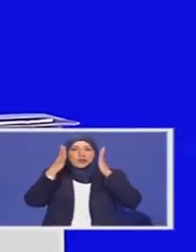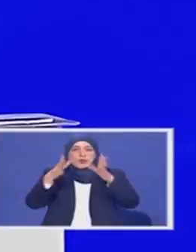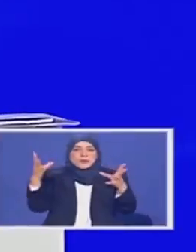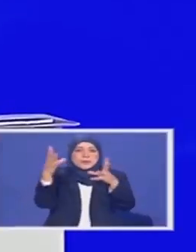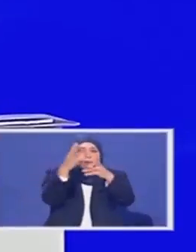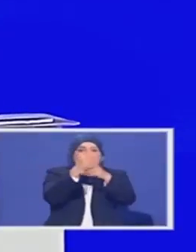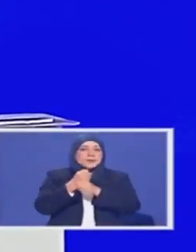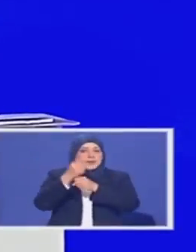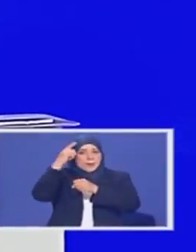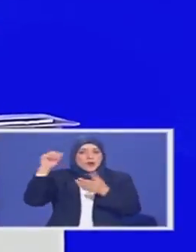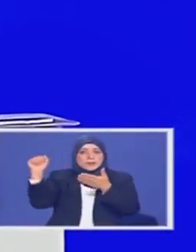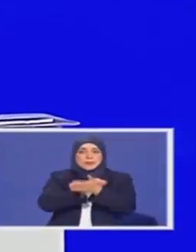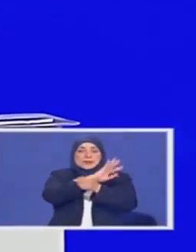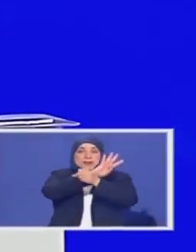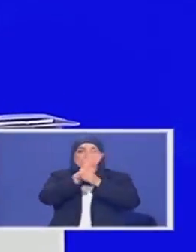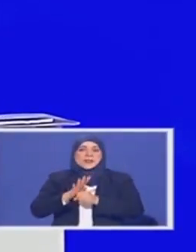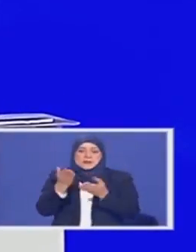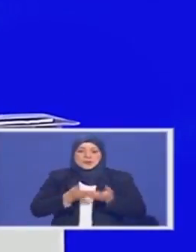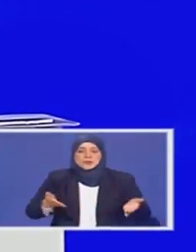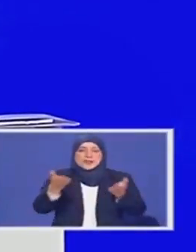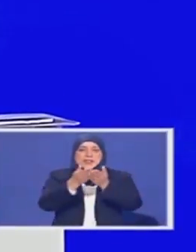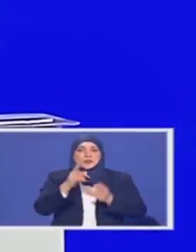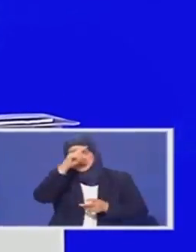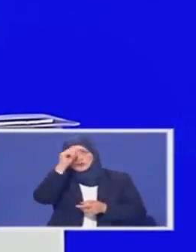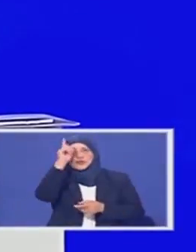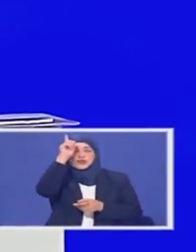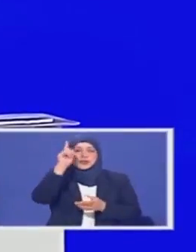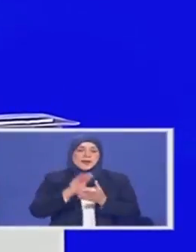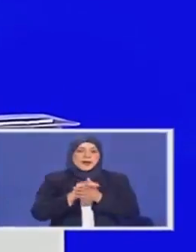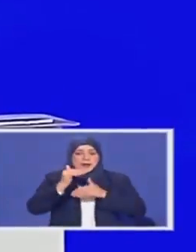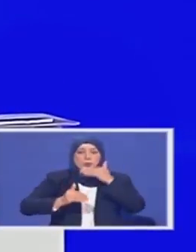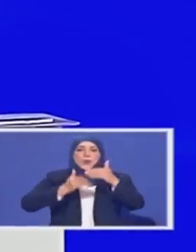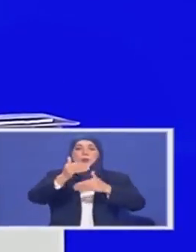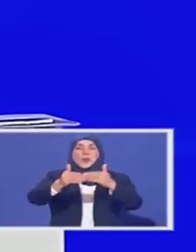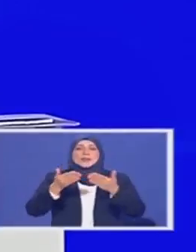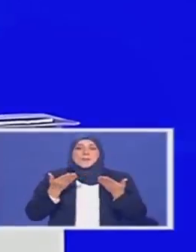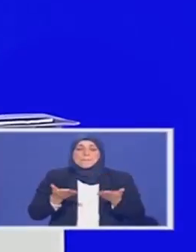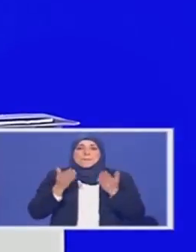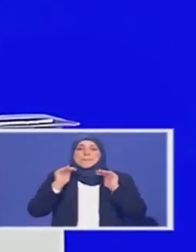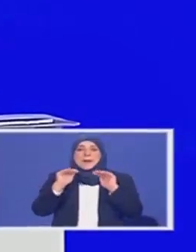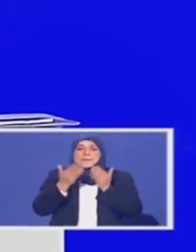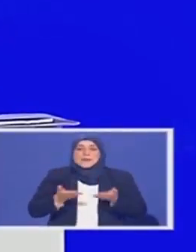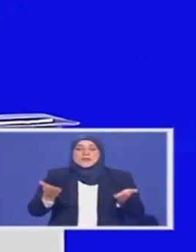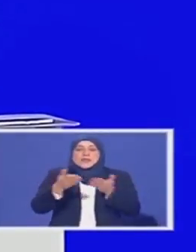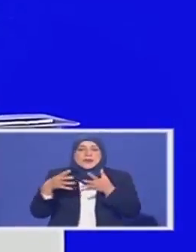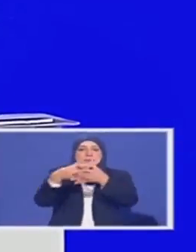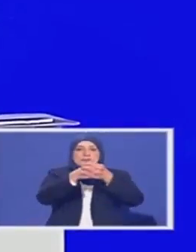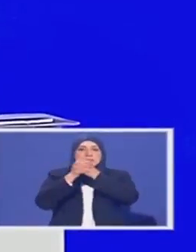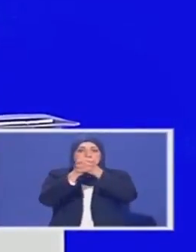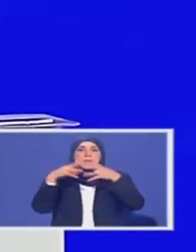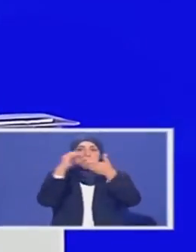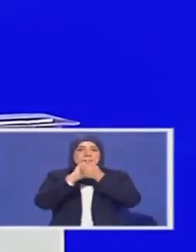معناها التحكم ونجاح في المرحلة هذه وإن شاء الله نتواصلوا في نفس الوتيرة في نفس التضامن